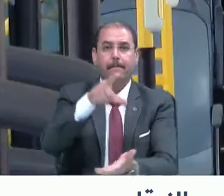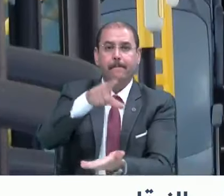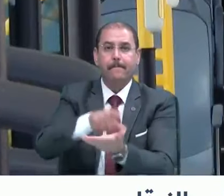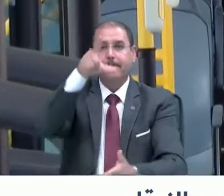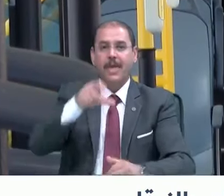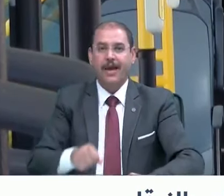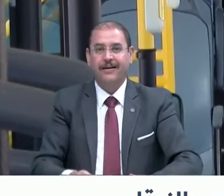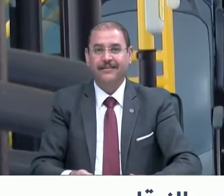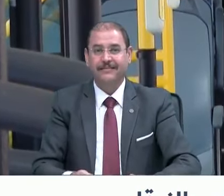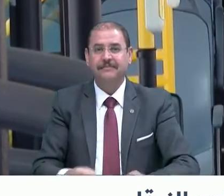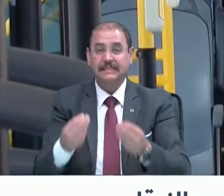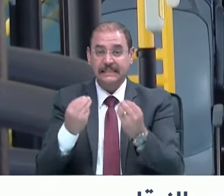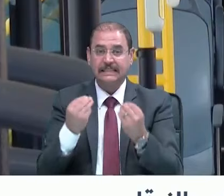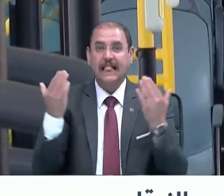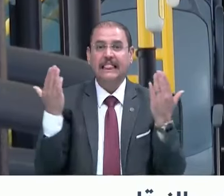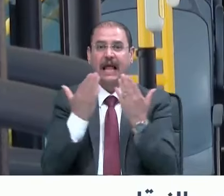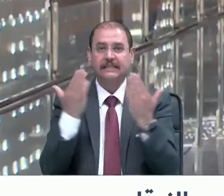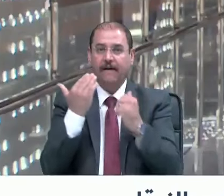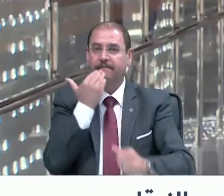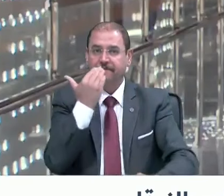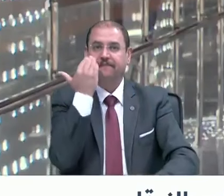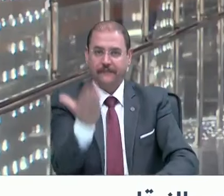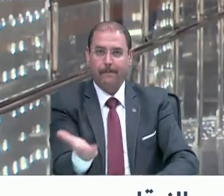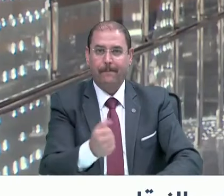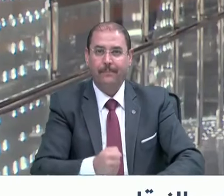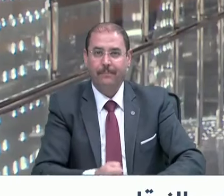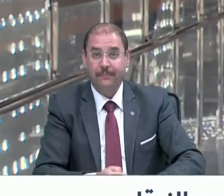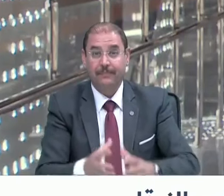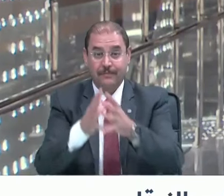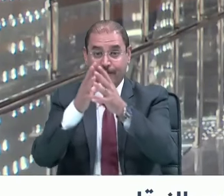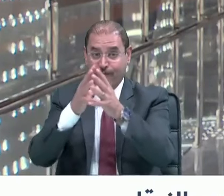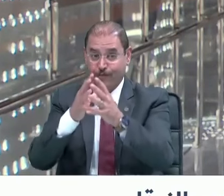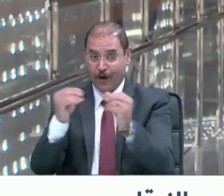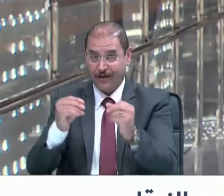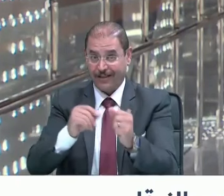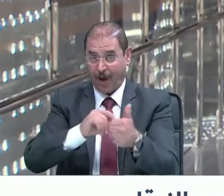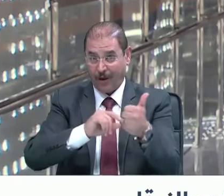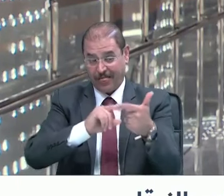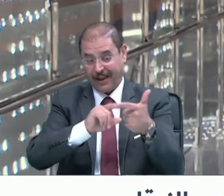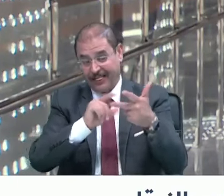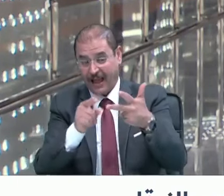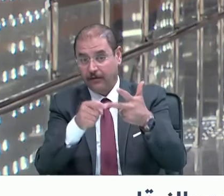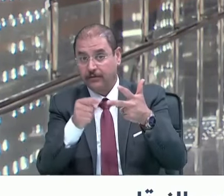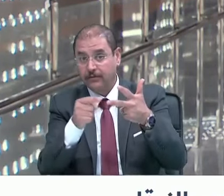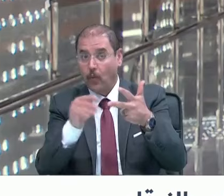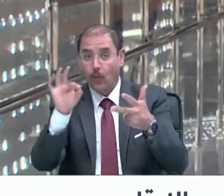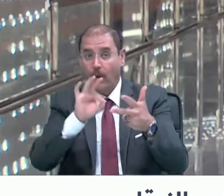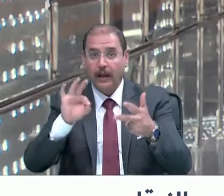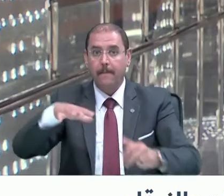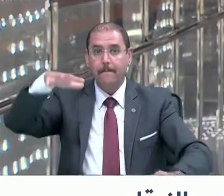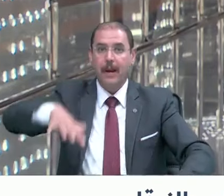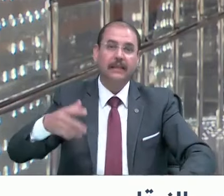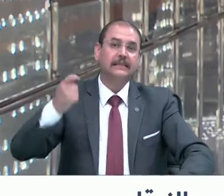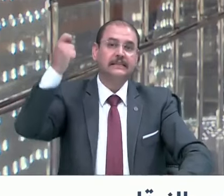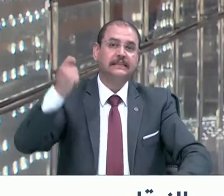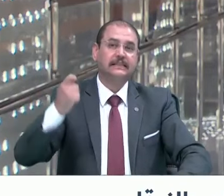الدراسات التفصيلية. أما المرحلة الثالثة فستكون لخدمة مدينة السلط واستكمال وصول